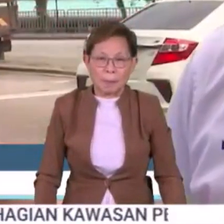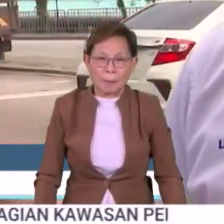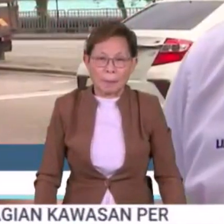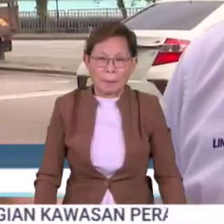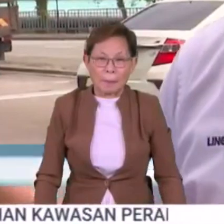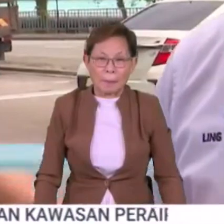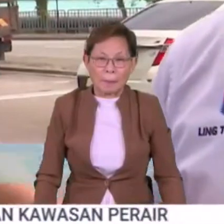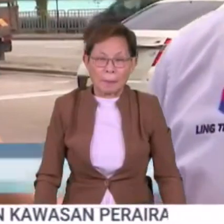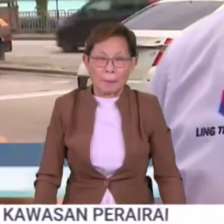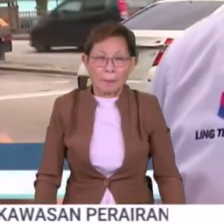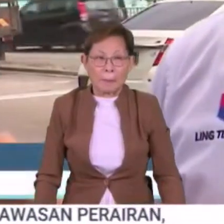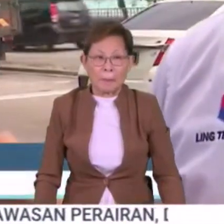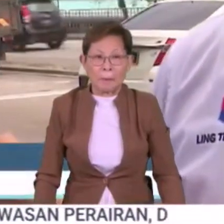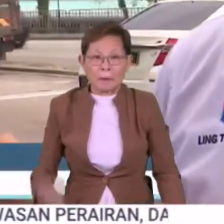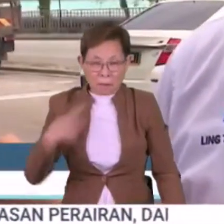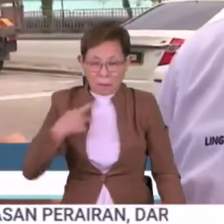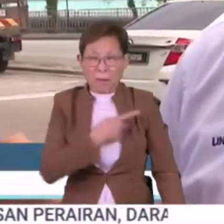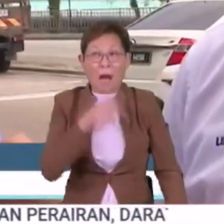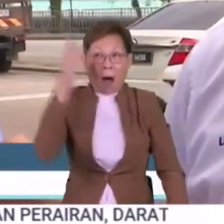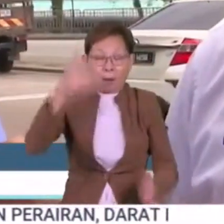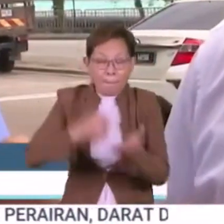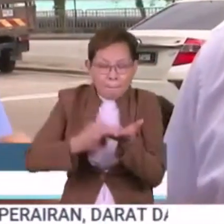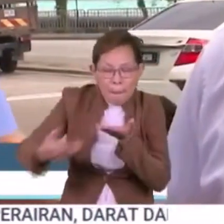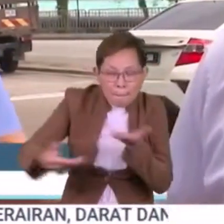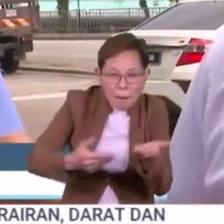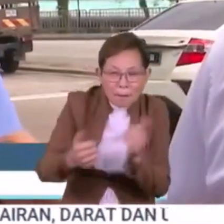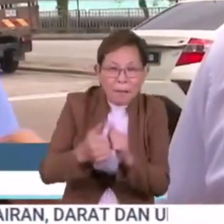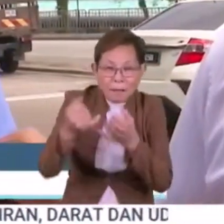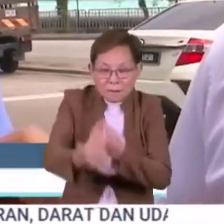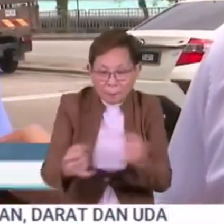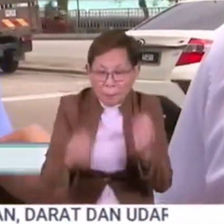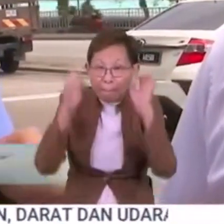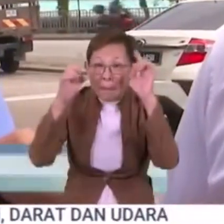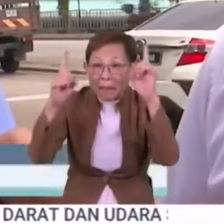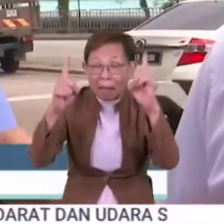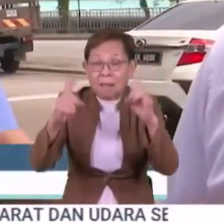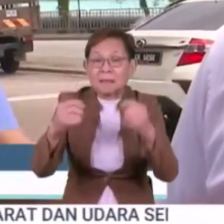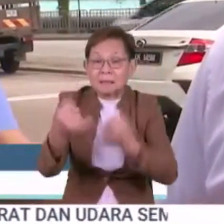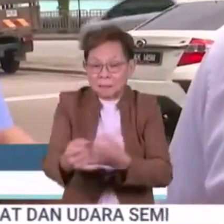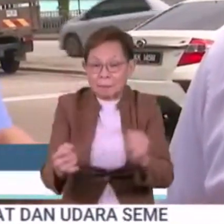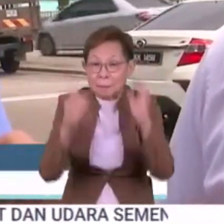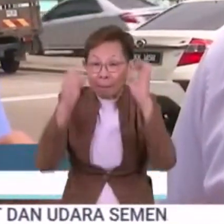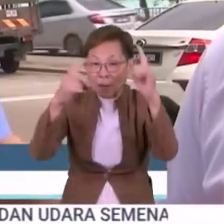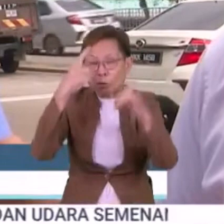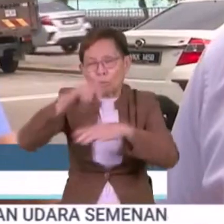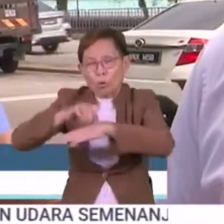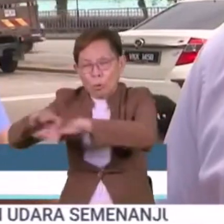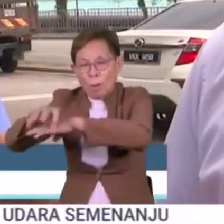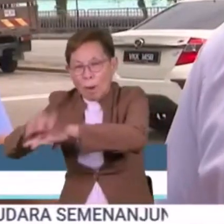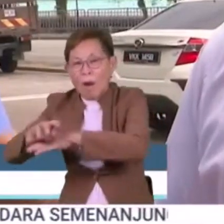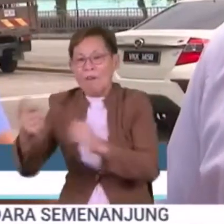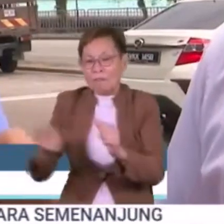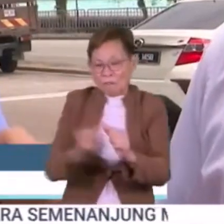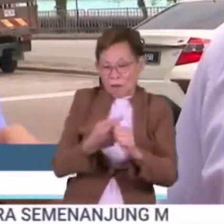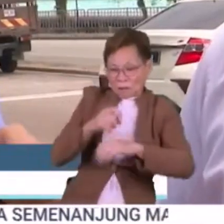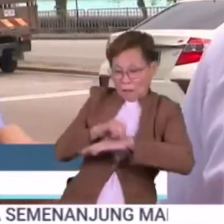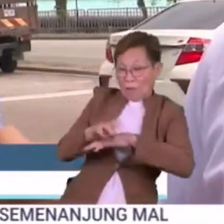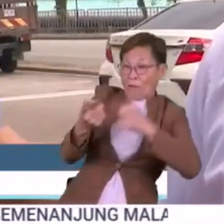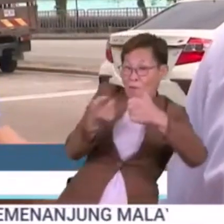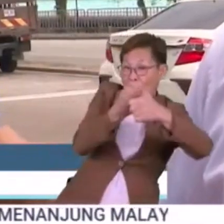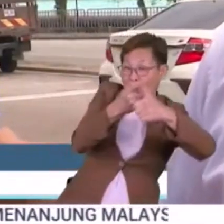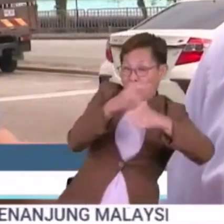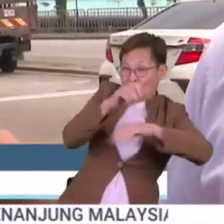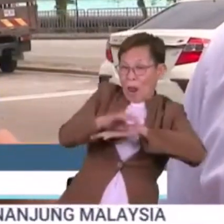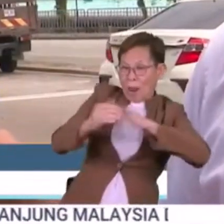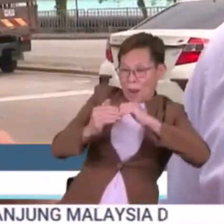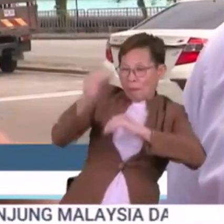Nanti kita pun akan adakan perbincangan di peringkat dengan Jabatan Pendidikan sekali untuk advice lah. First advice is always kalau